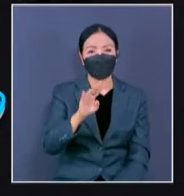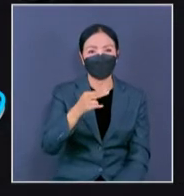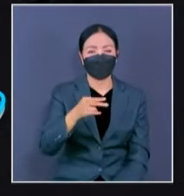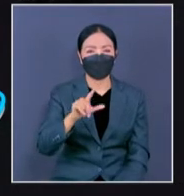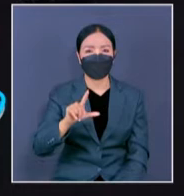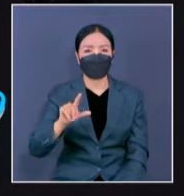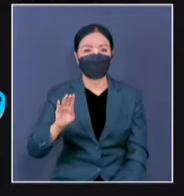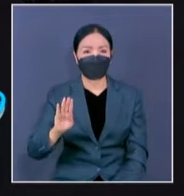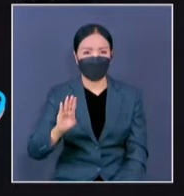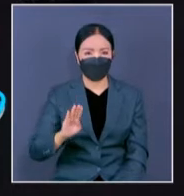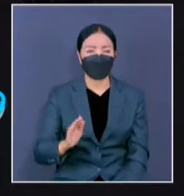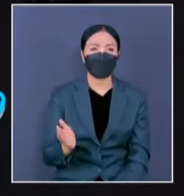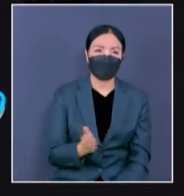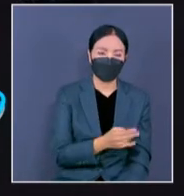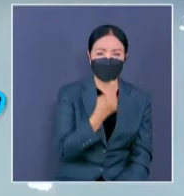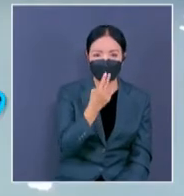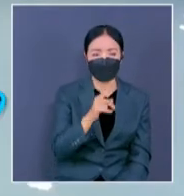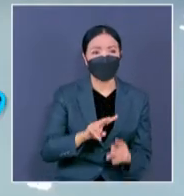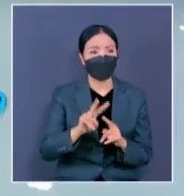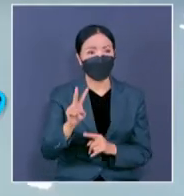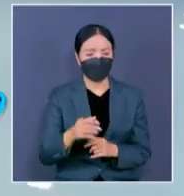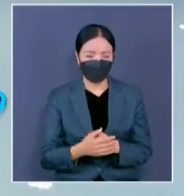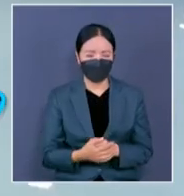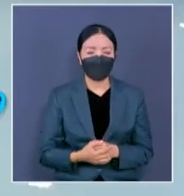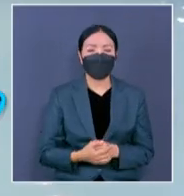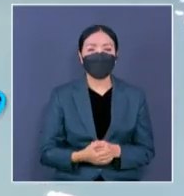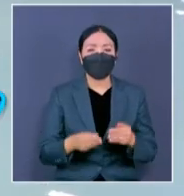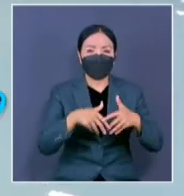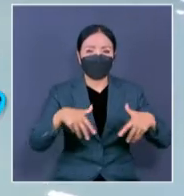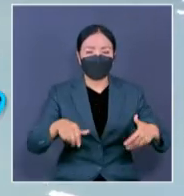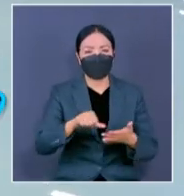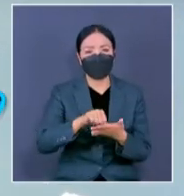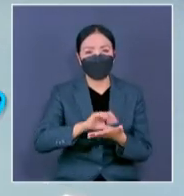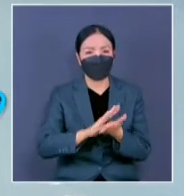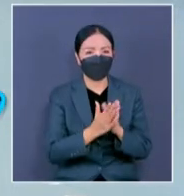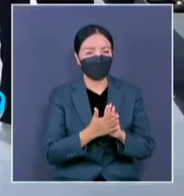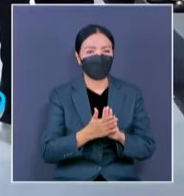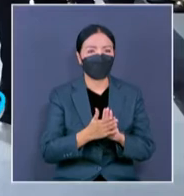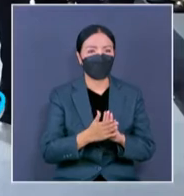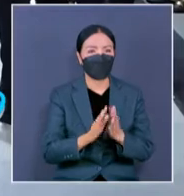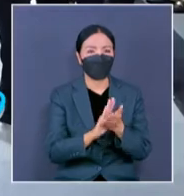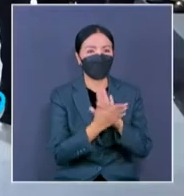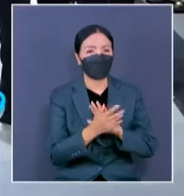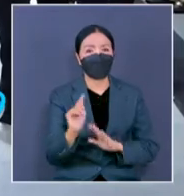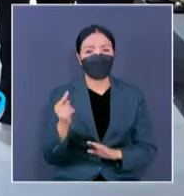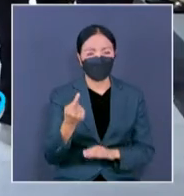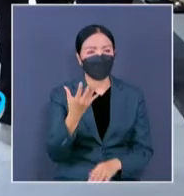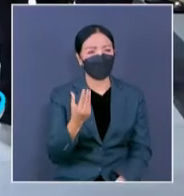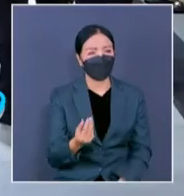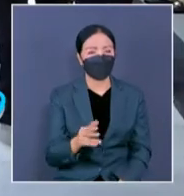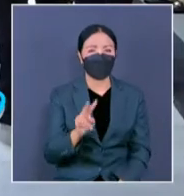ค่ะมาดูแนวทางที่2กันบ้างก็คือการปรับโครงสร้างภาษีสรรพสามิตรถยนต์คาดว่าจะเหลือ